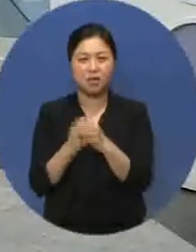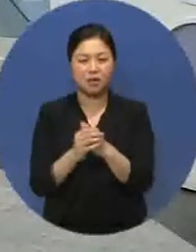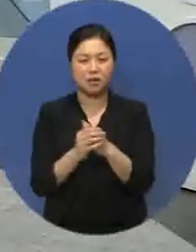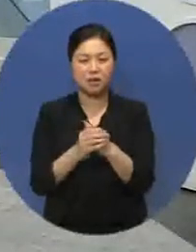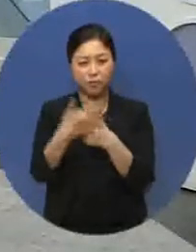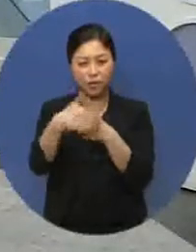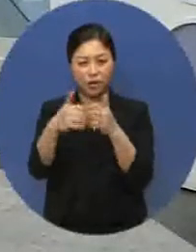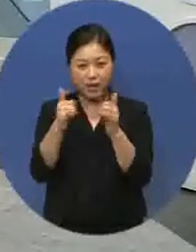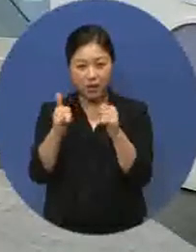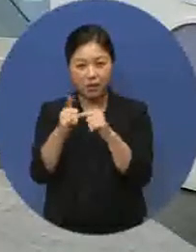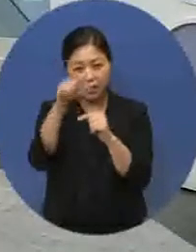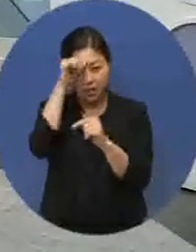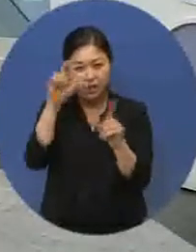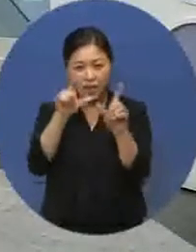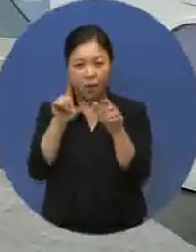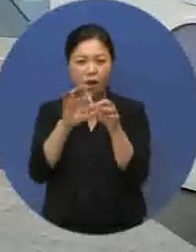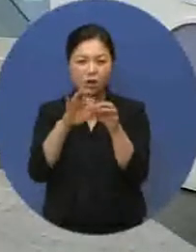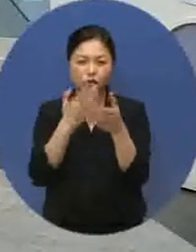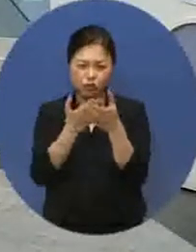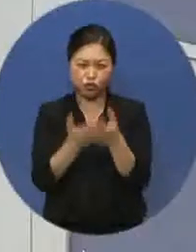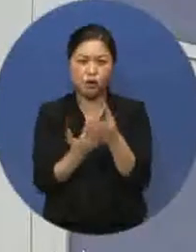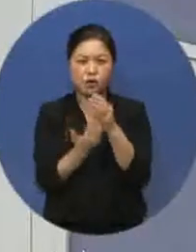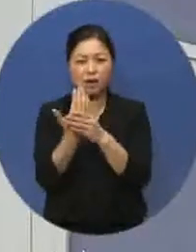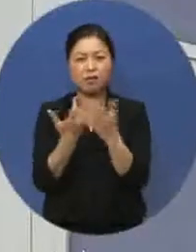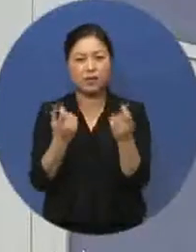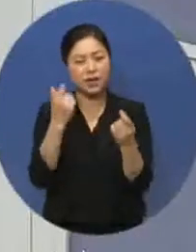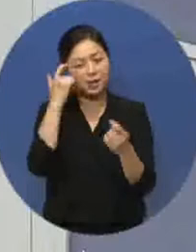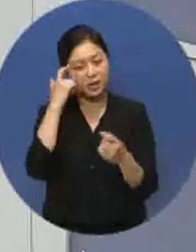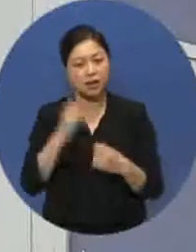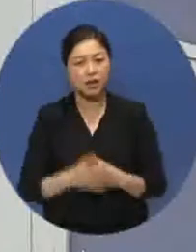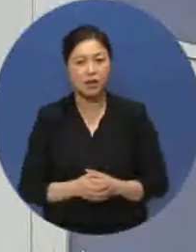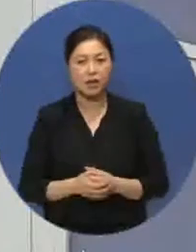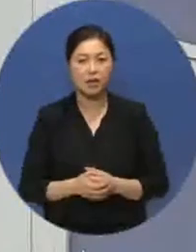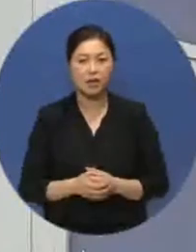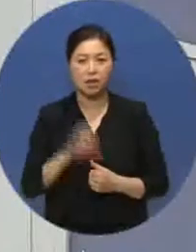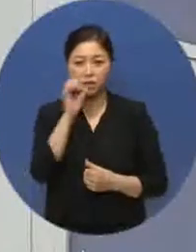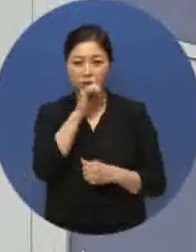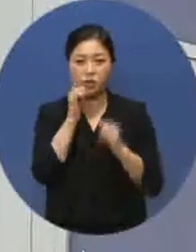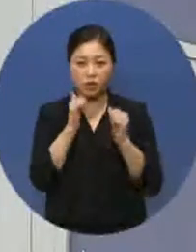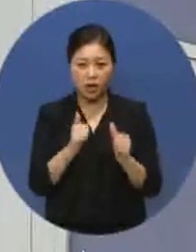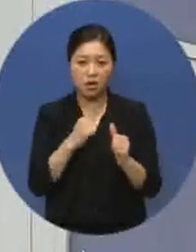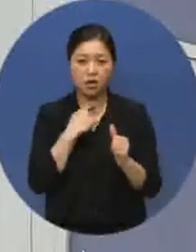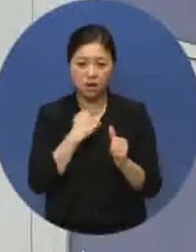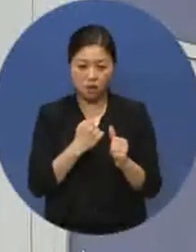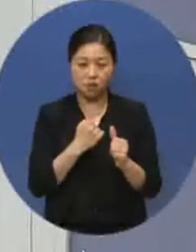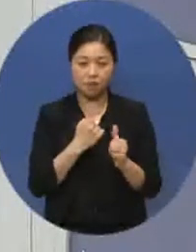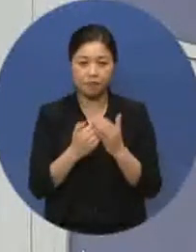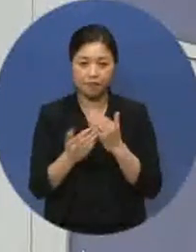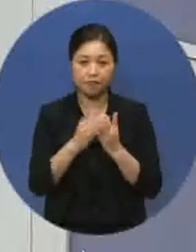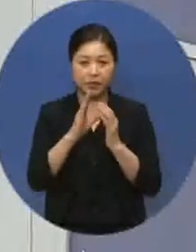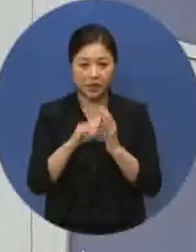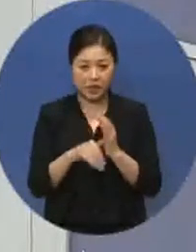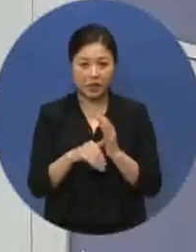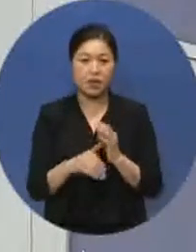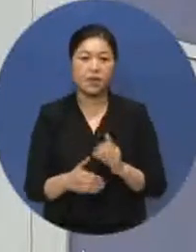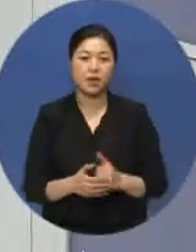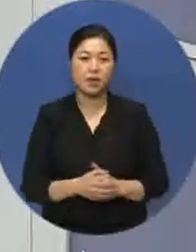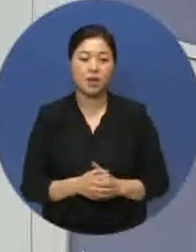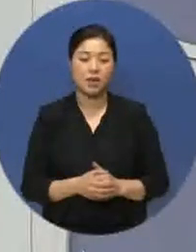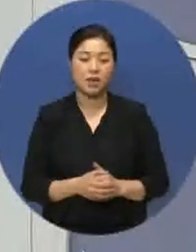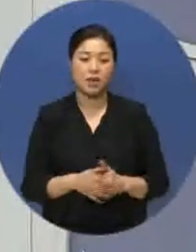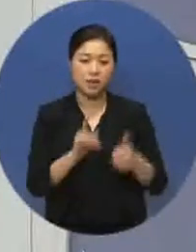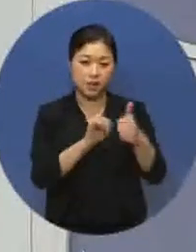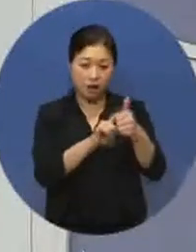중요한 사건이라고 저는 네, 생각합니다. 네. 그리고 변호사를 하면서 어떤 면에서 보면 한 사람의 운명을